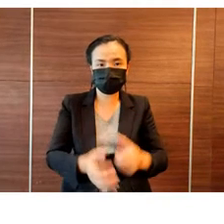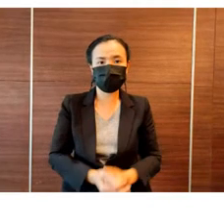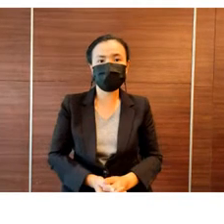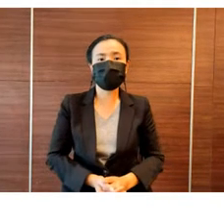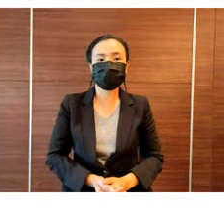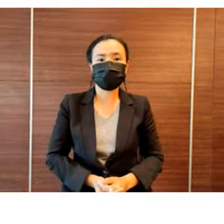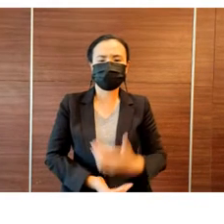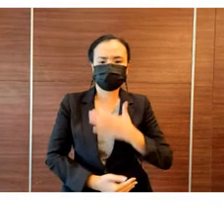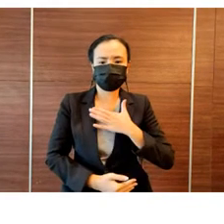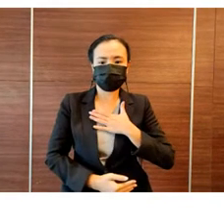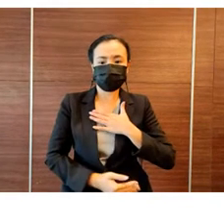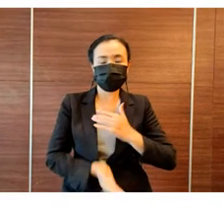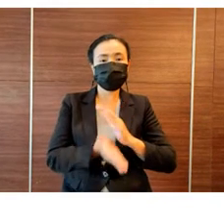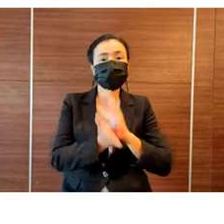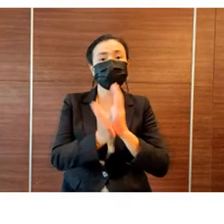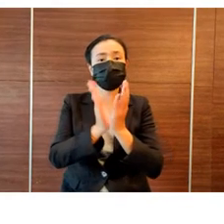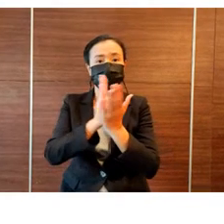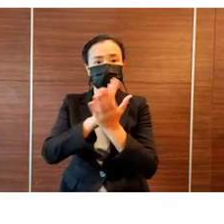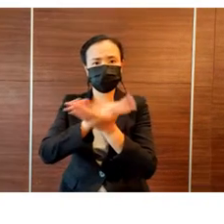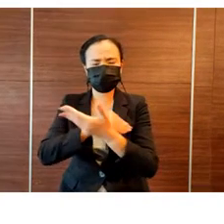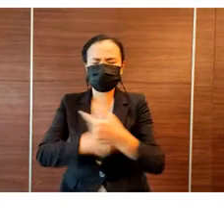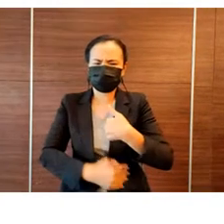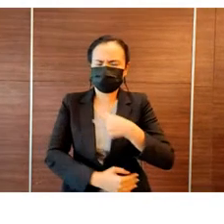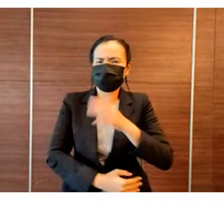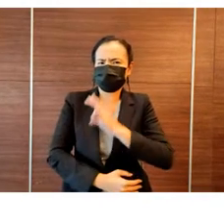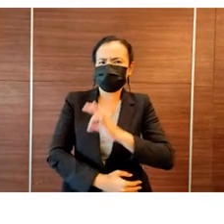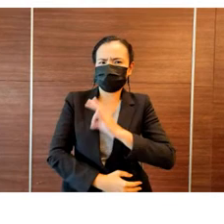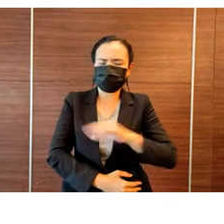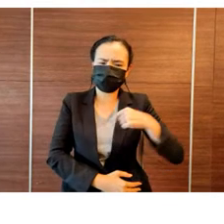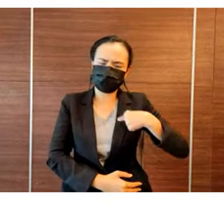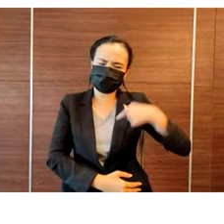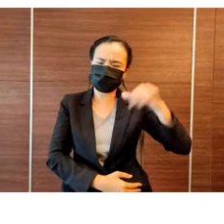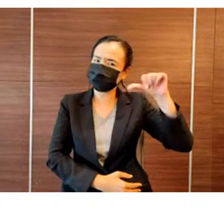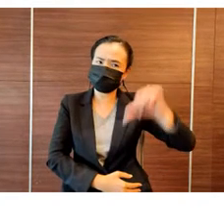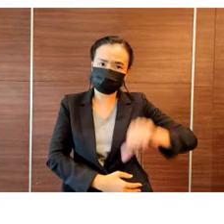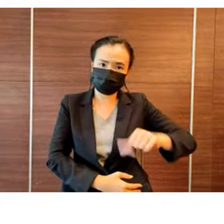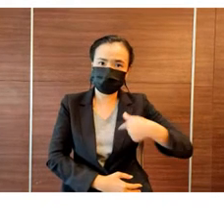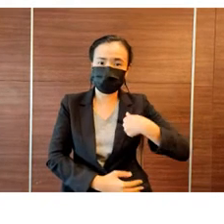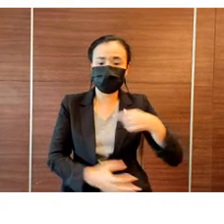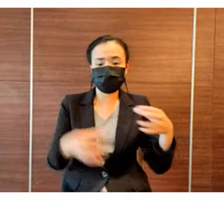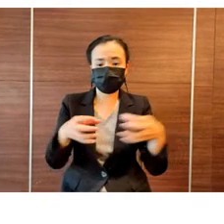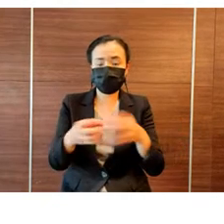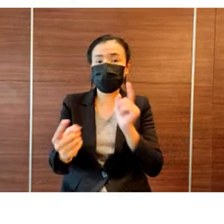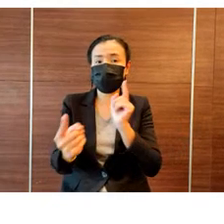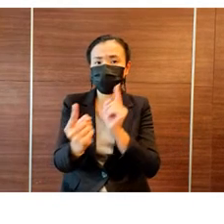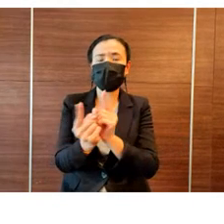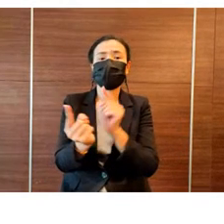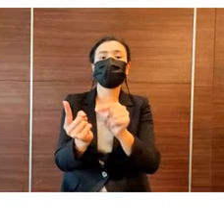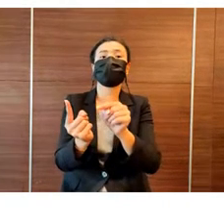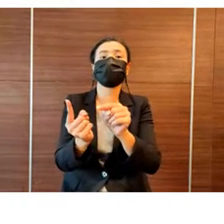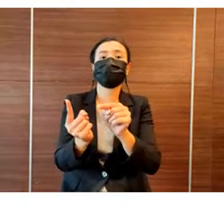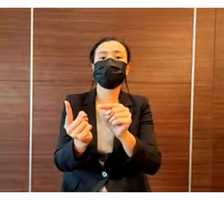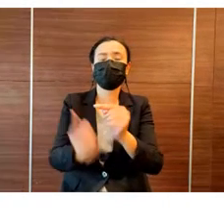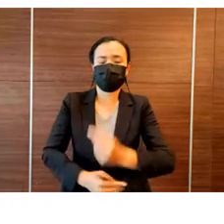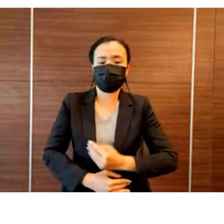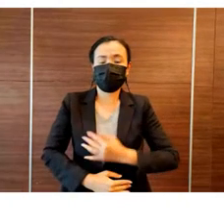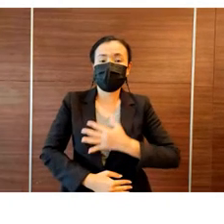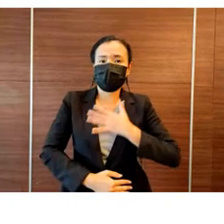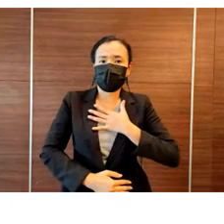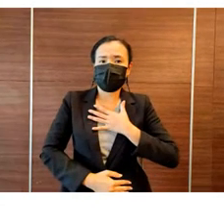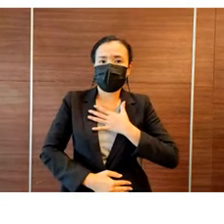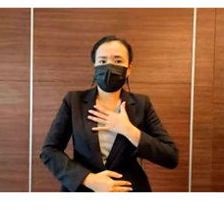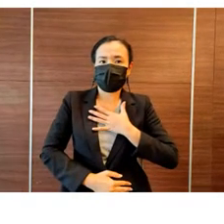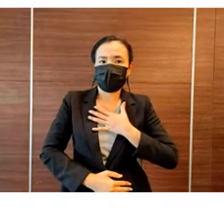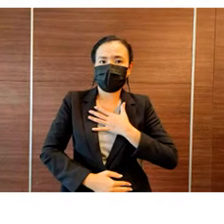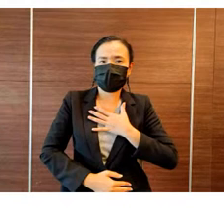ทำให้เราเปลี่ยนผ่านในช่วงเวลาที่เรารู้สึกว่าจิตใจเราย่ำแย่แล้วเข้ามาเจอกลุ่มอะค่ะอะไรคือเป็นแรงดึงดูดเ